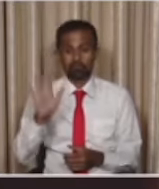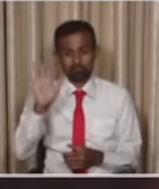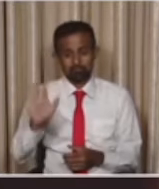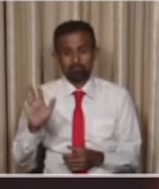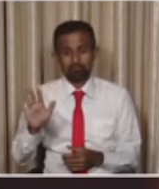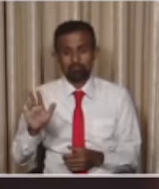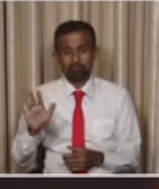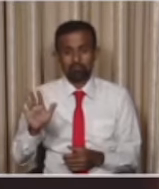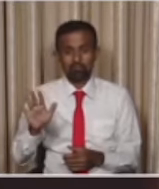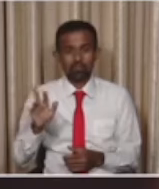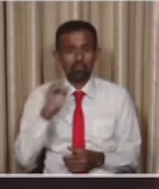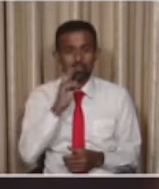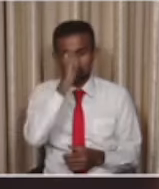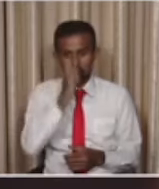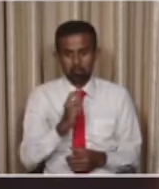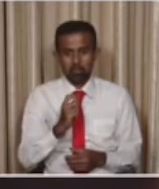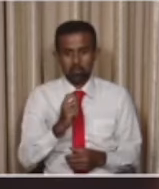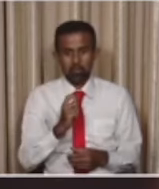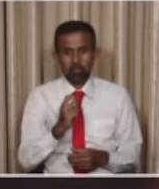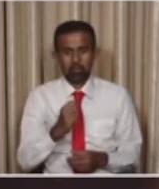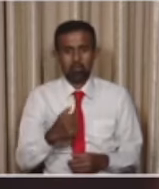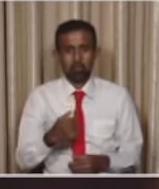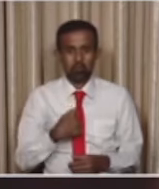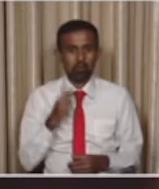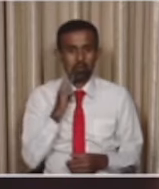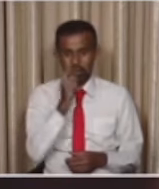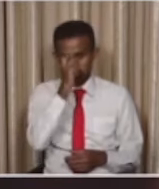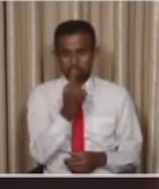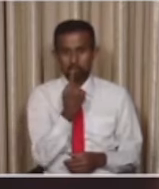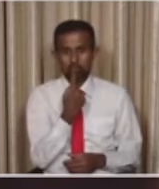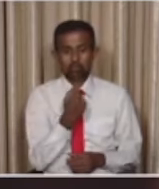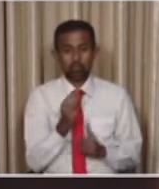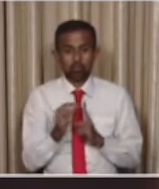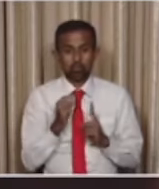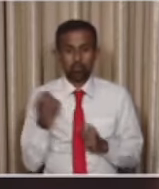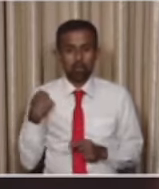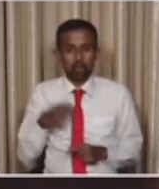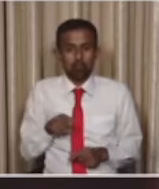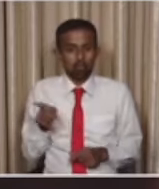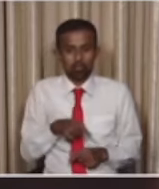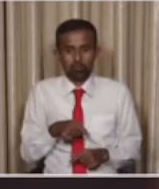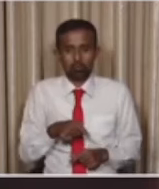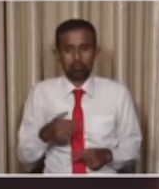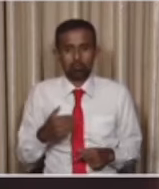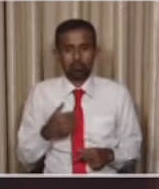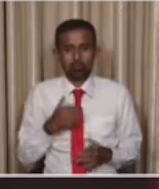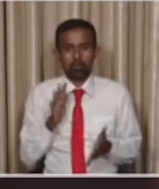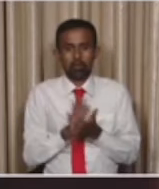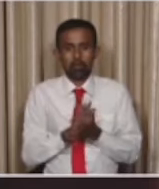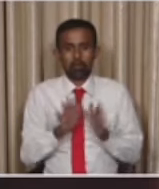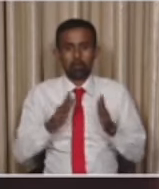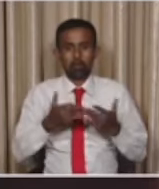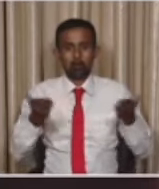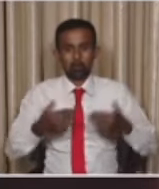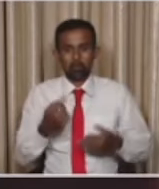අර මම රණිල් වික්‍රමසිංහ මහත්තයාක් මට රණිල් වික්‍රමසිංහ මහත්තයා කිව්වනේ පාර්ලිමේන්තුවට ආපු දවසේම මම තමයි අප්පුඩියක් ගාලා එතුමා පිළිගත්තේ